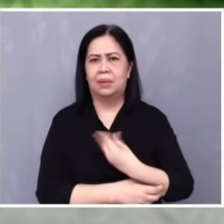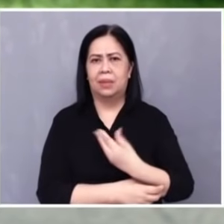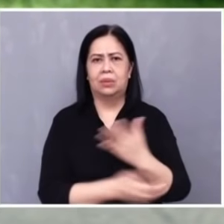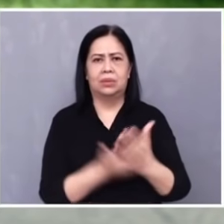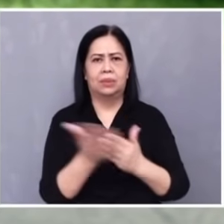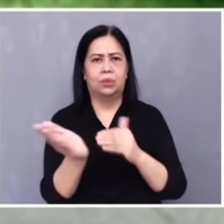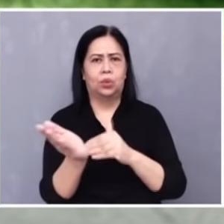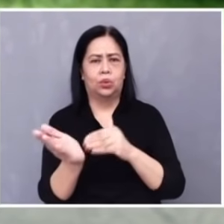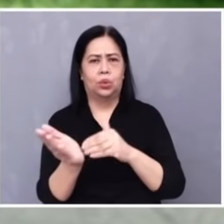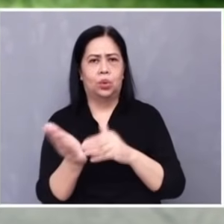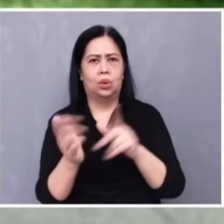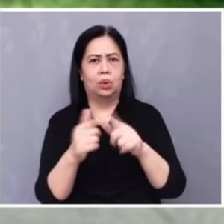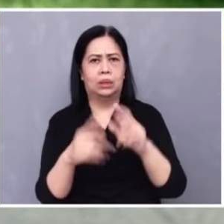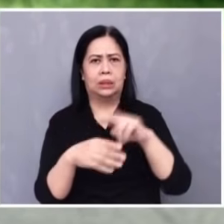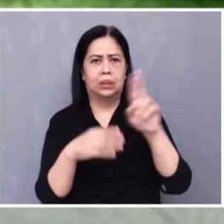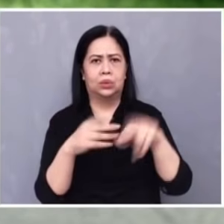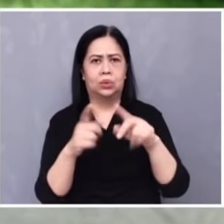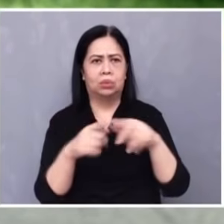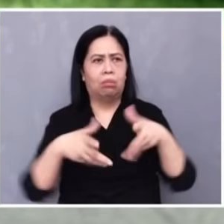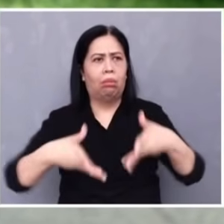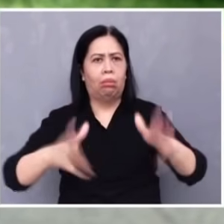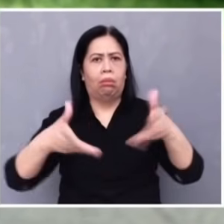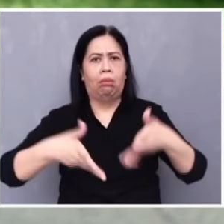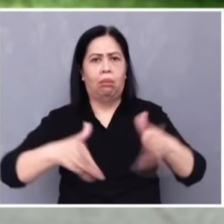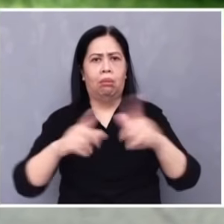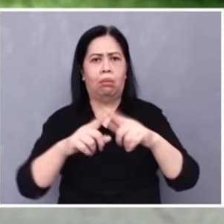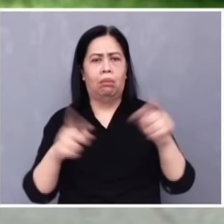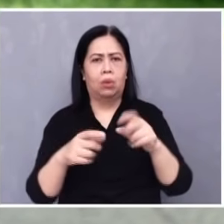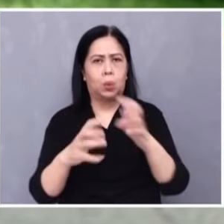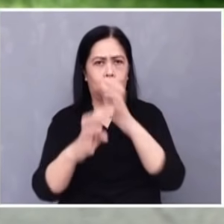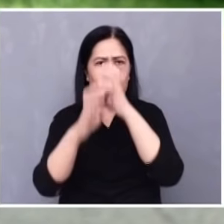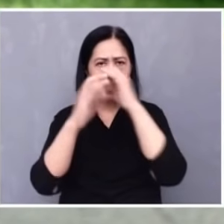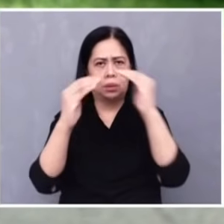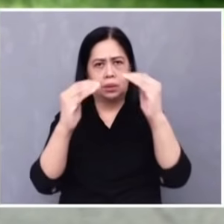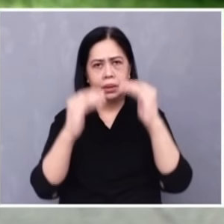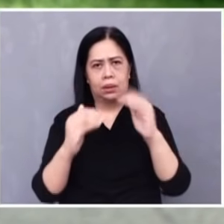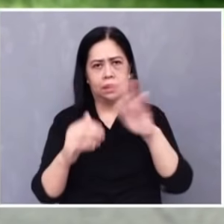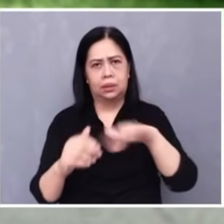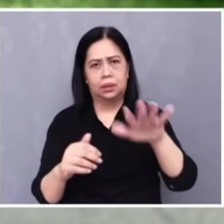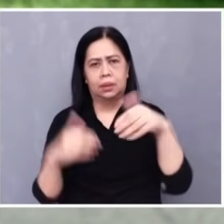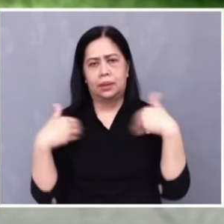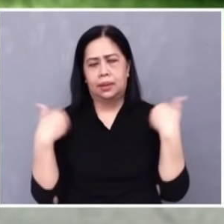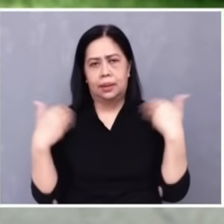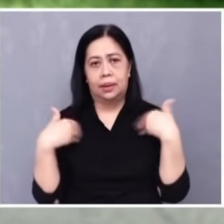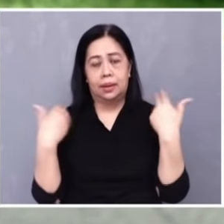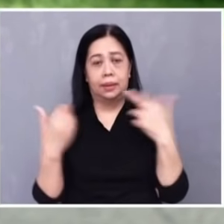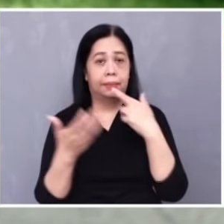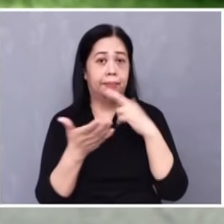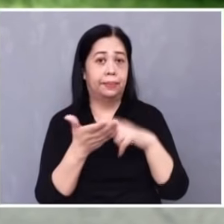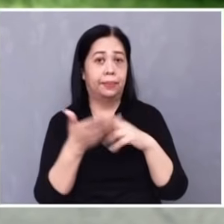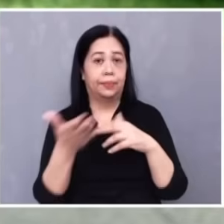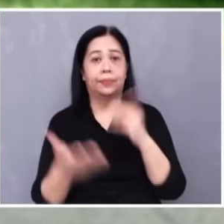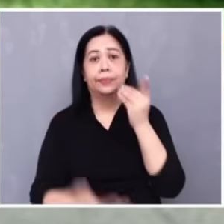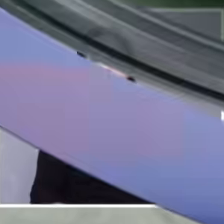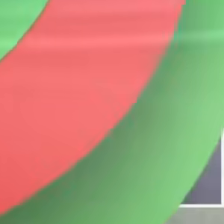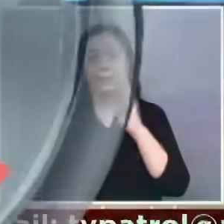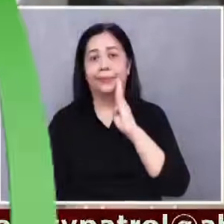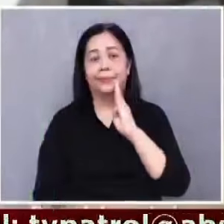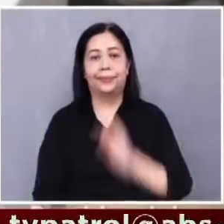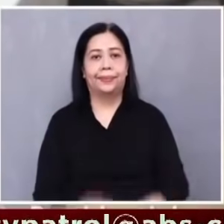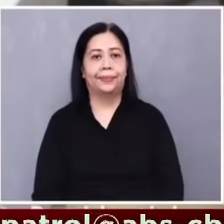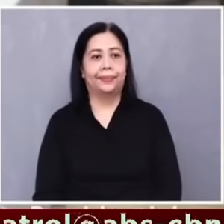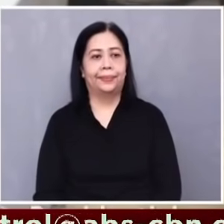sa ibubunga ng pagluluwag ng mga restrictions sa mga bata. Nagpapatrol Doris Bigornia.